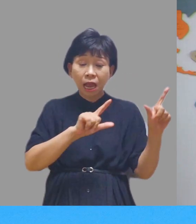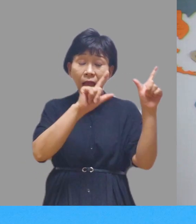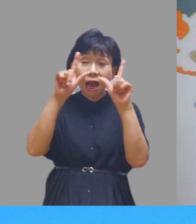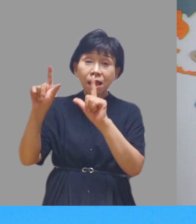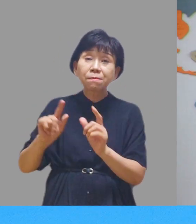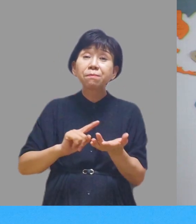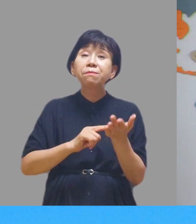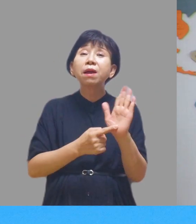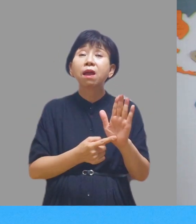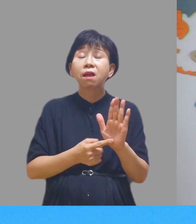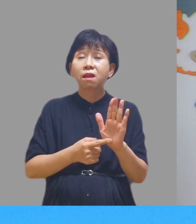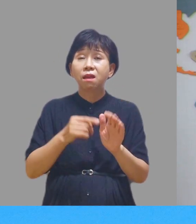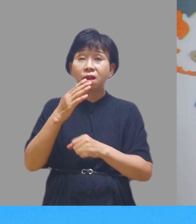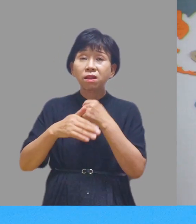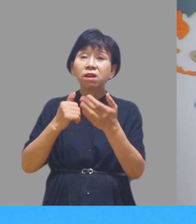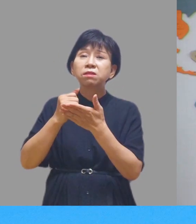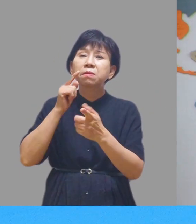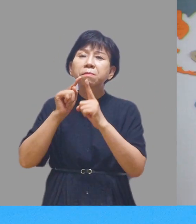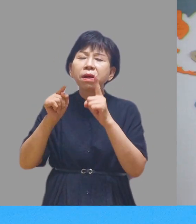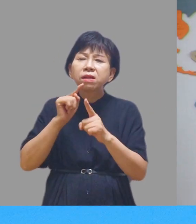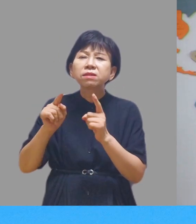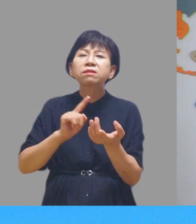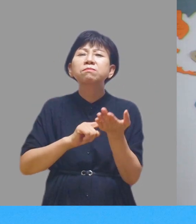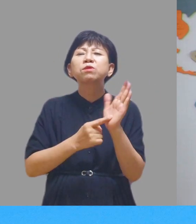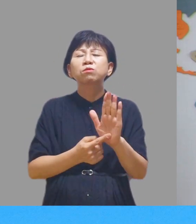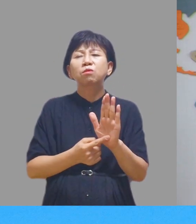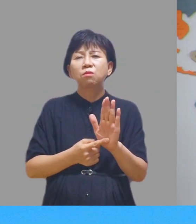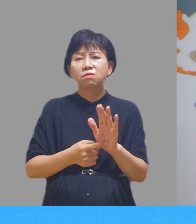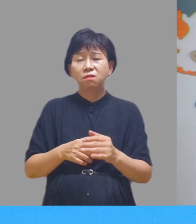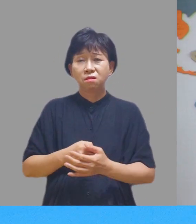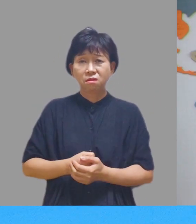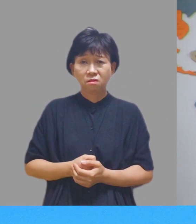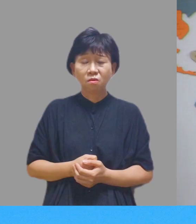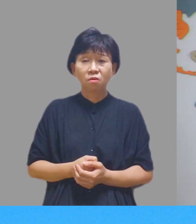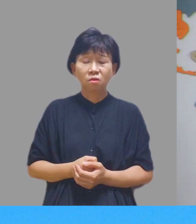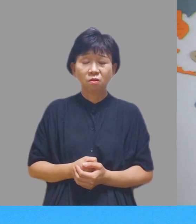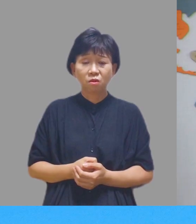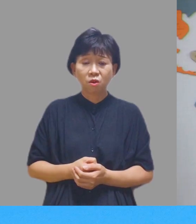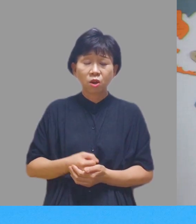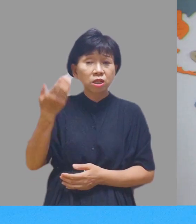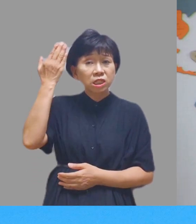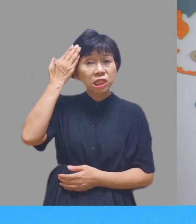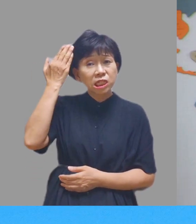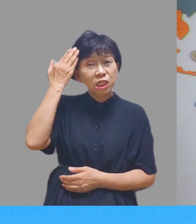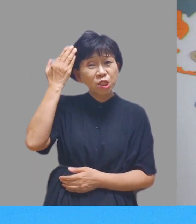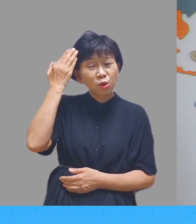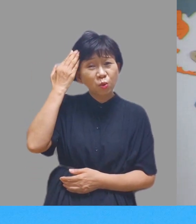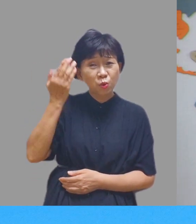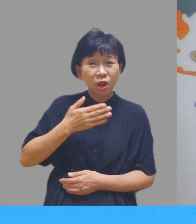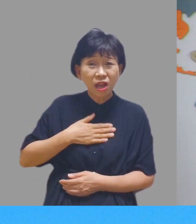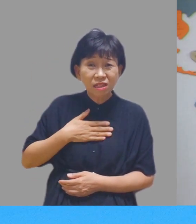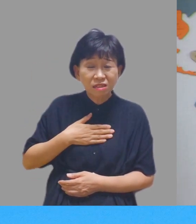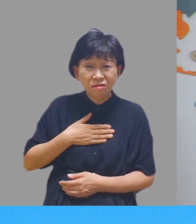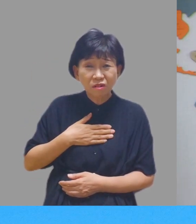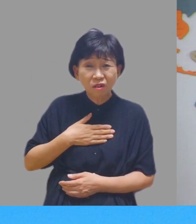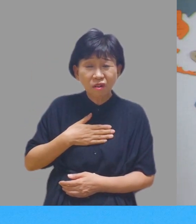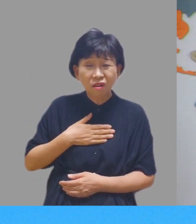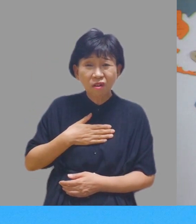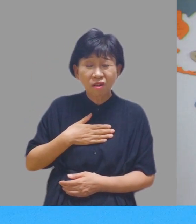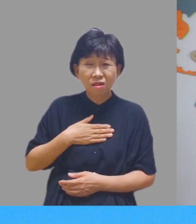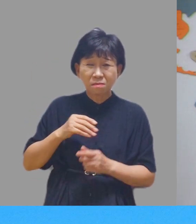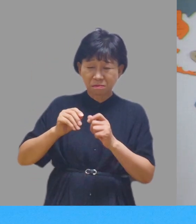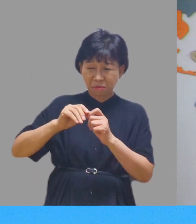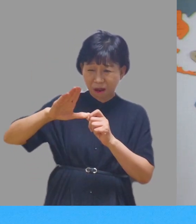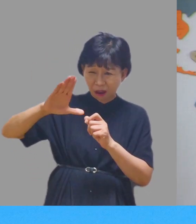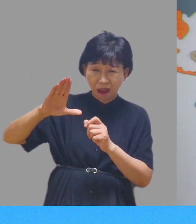때로는 성경 지식이 덜할 수도 있어요. 남들은 성경을 많이 읽었는데 나는 성경을 많이